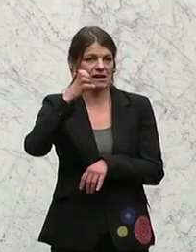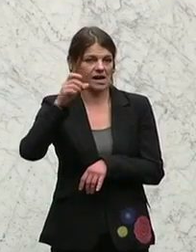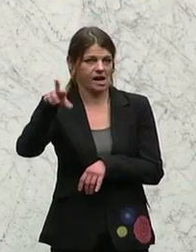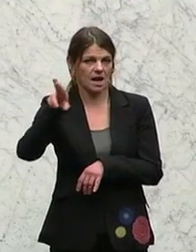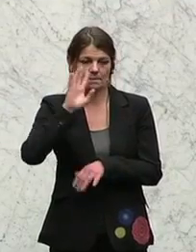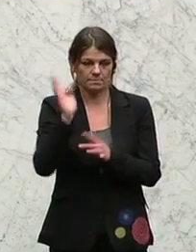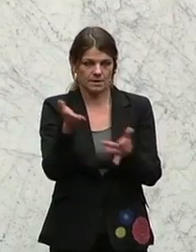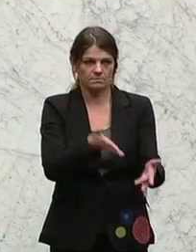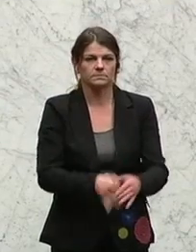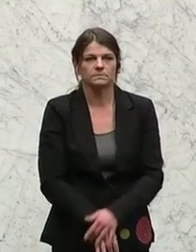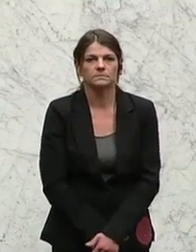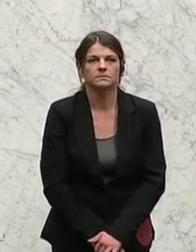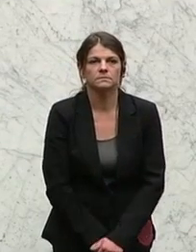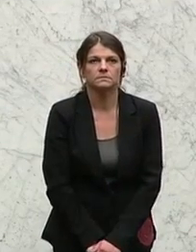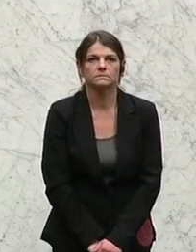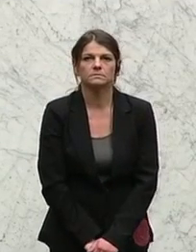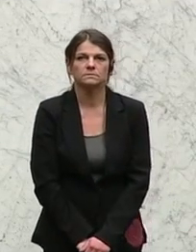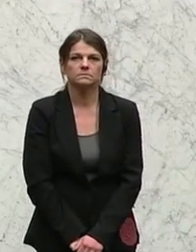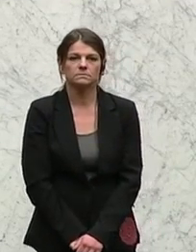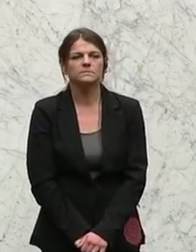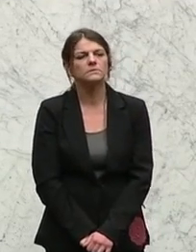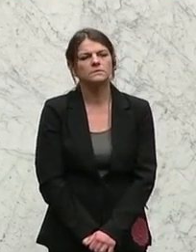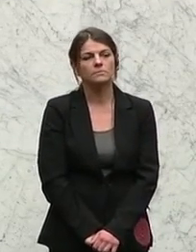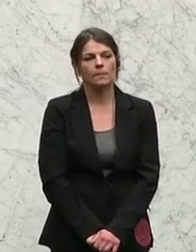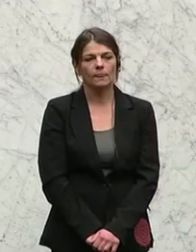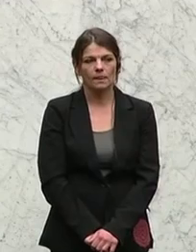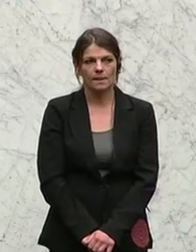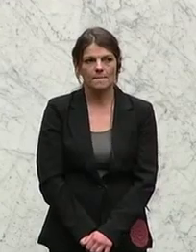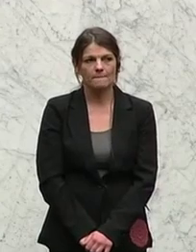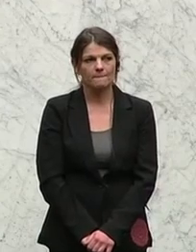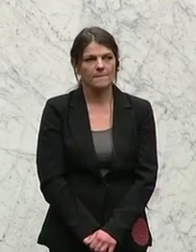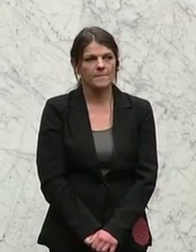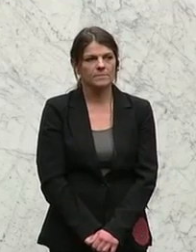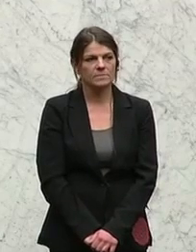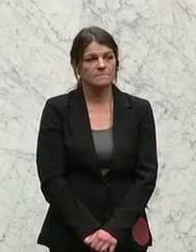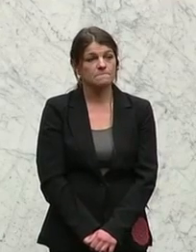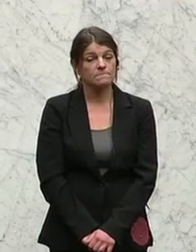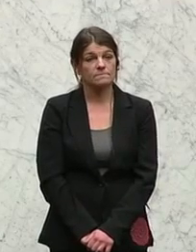Als nächste die Grünabgeordnete Roberta Lichtenegger.